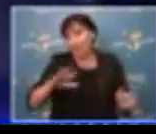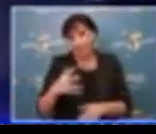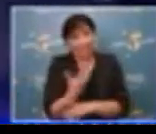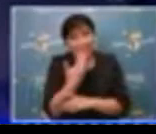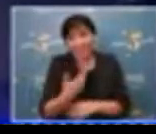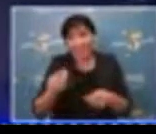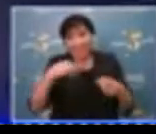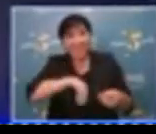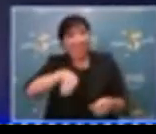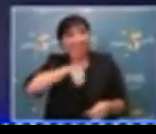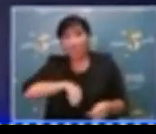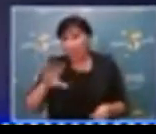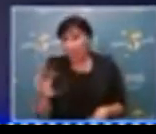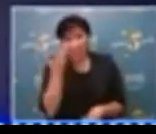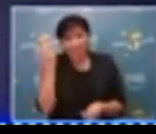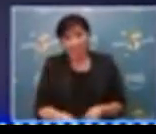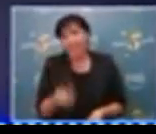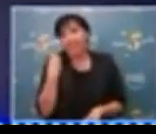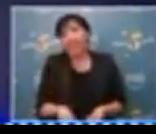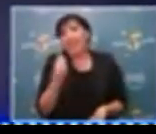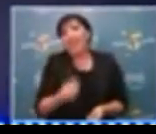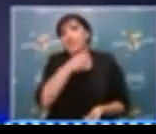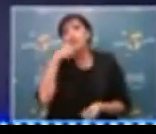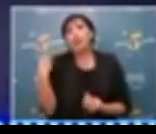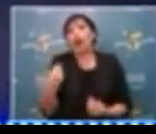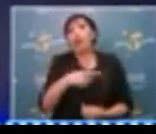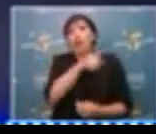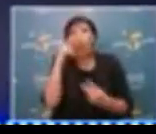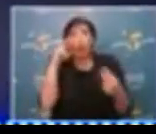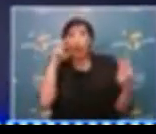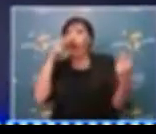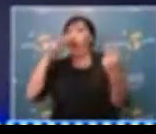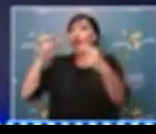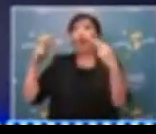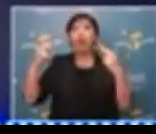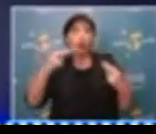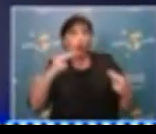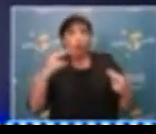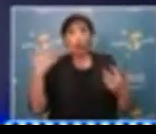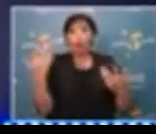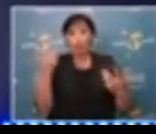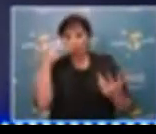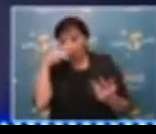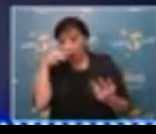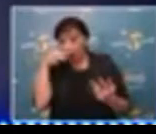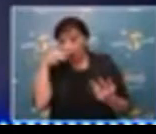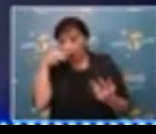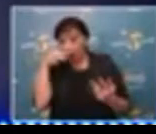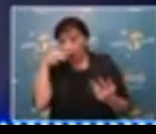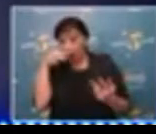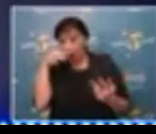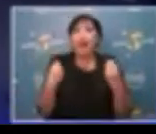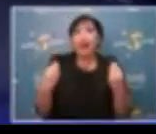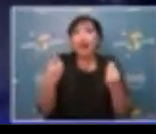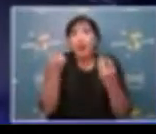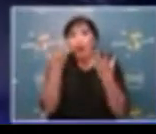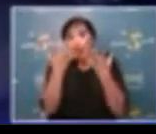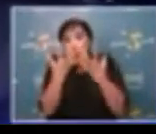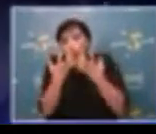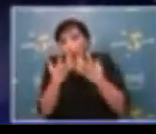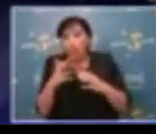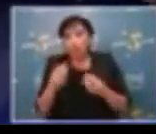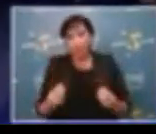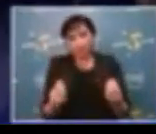Siamo diversi dentro. È inutile che avete questi sguardi, sono passato un po' così, avete questi sguardi quasi depressi, un